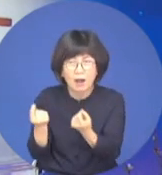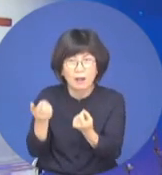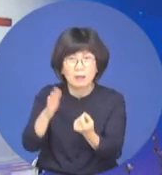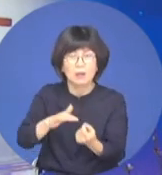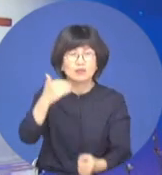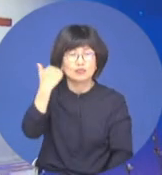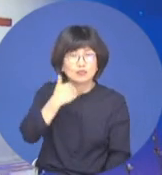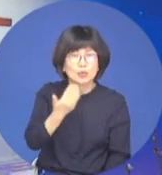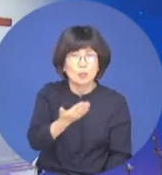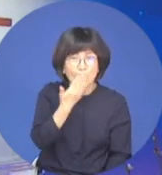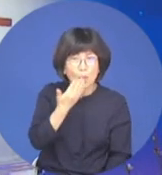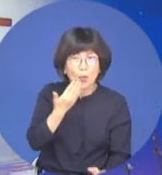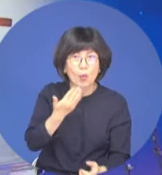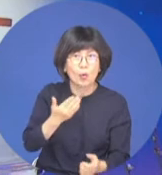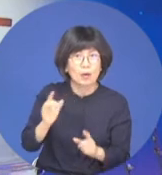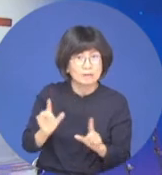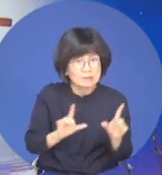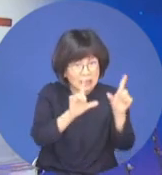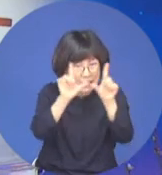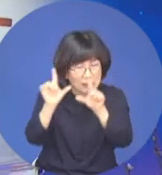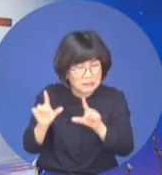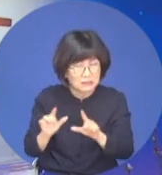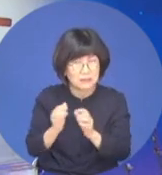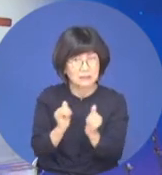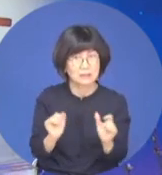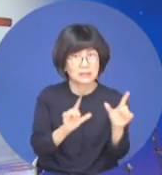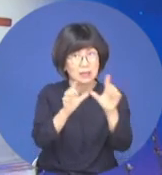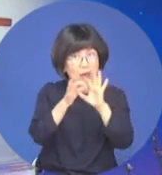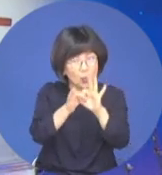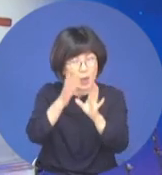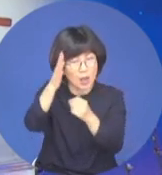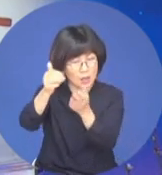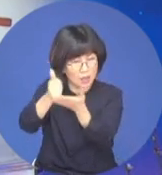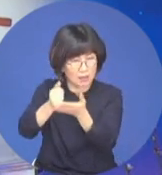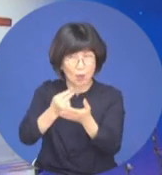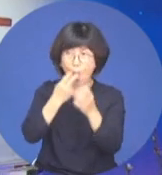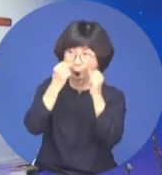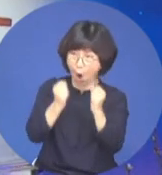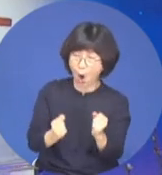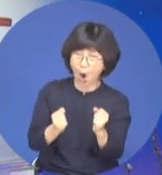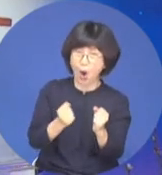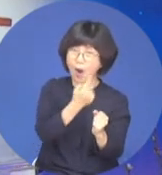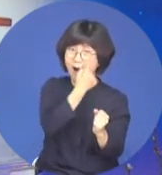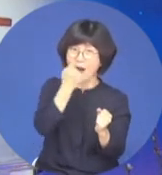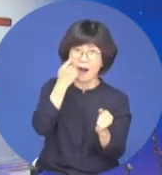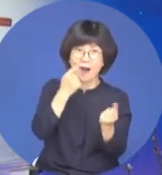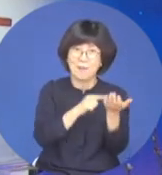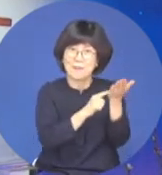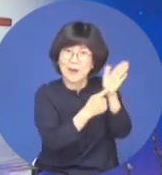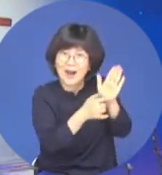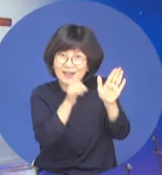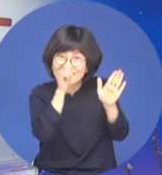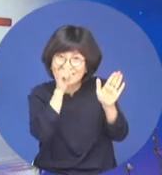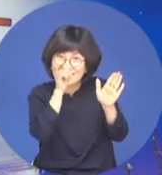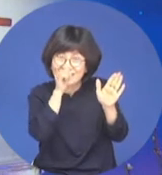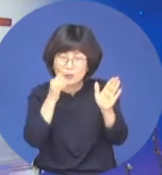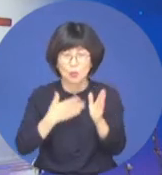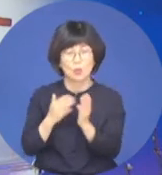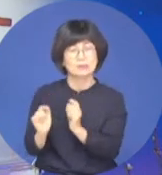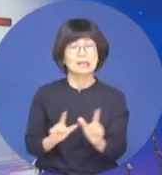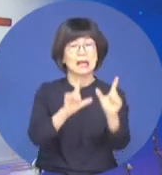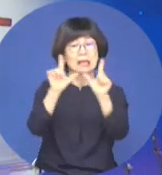사는 인생의 과정을 통해서 하나님의 살아계심을 증거하는 사람이 있고, 먹고 사는 과정을 통해서 인생은